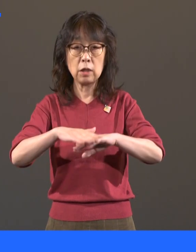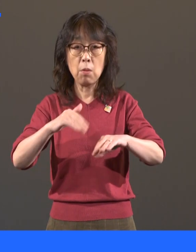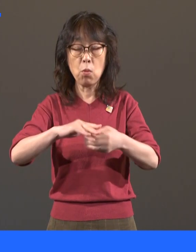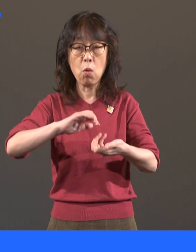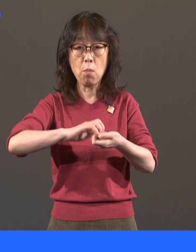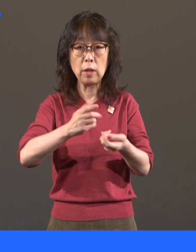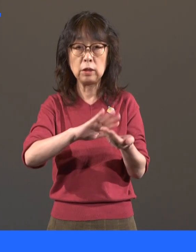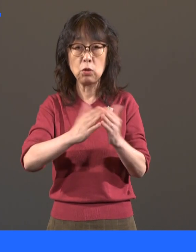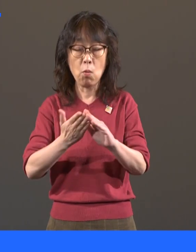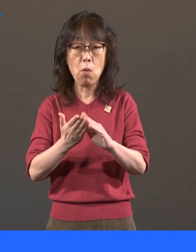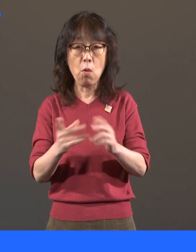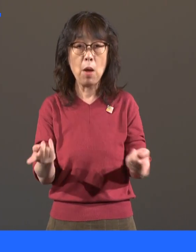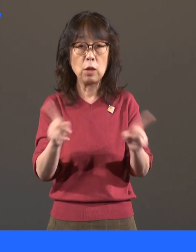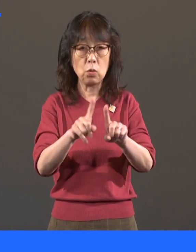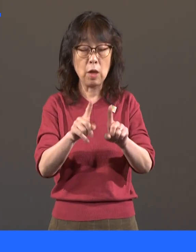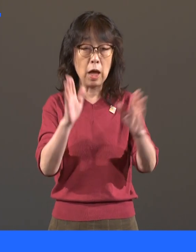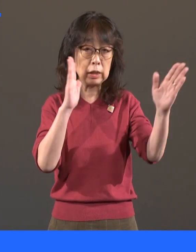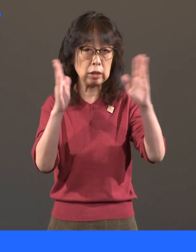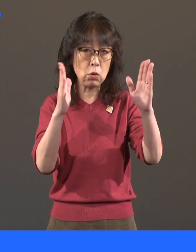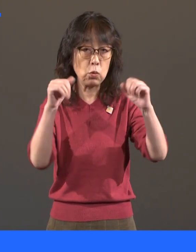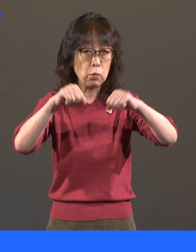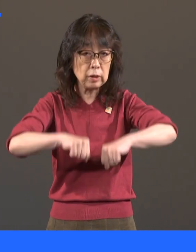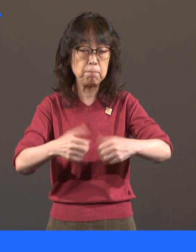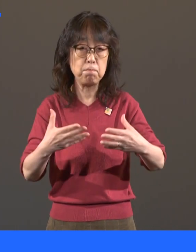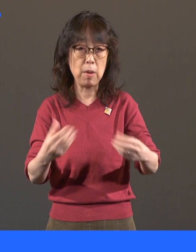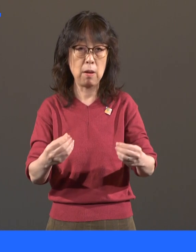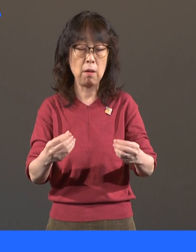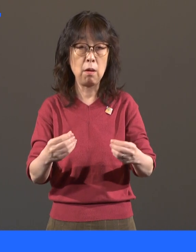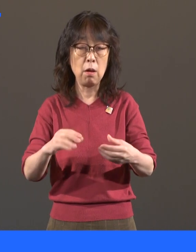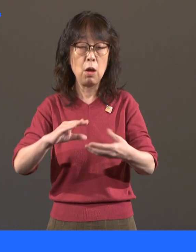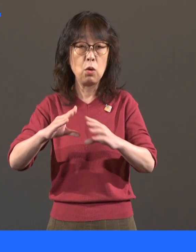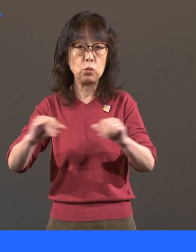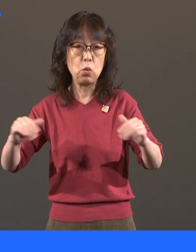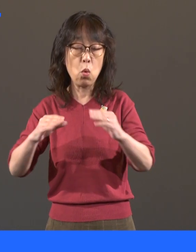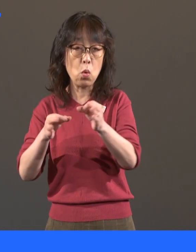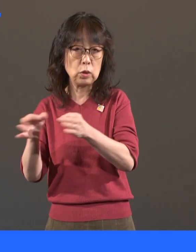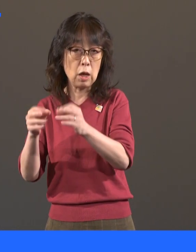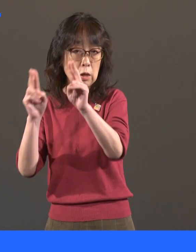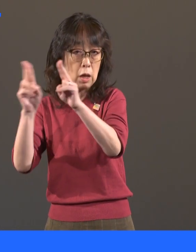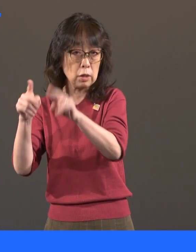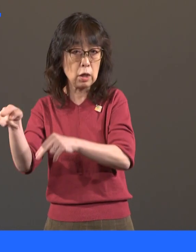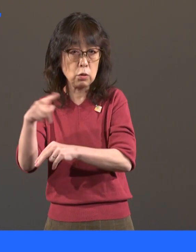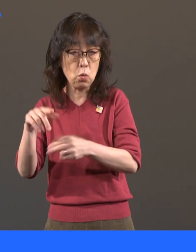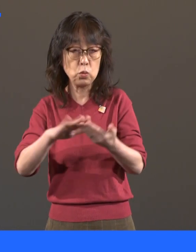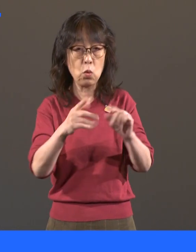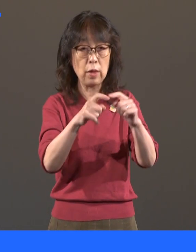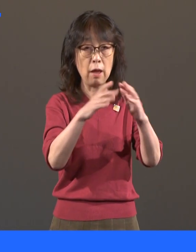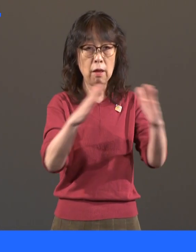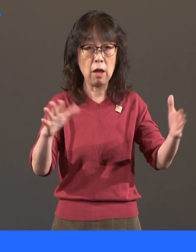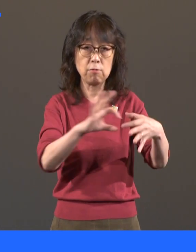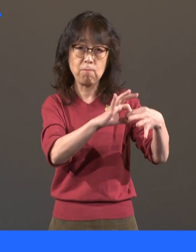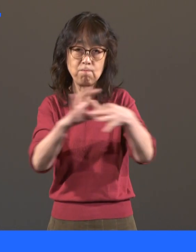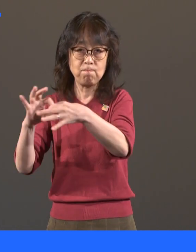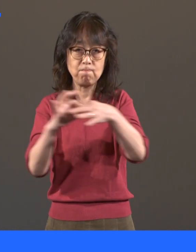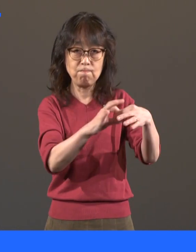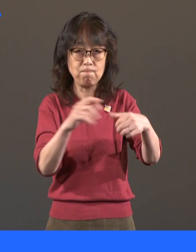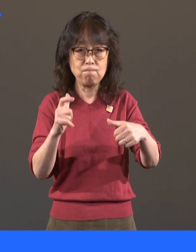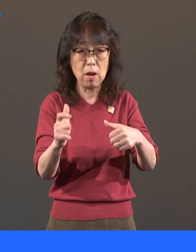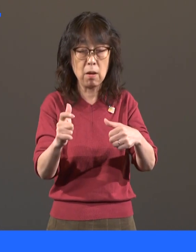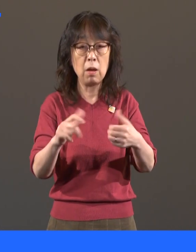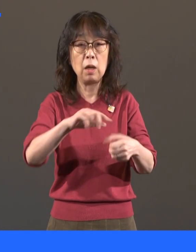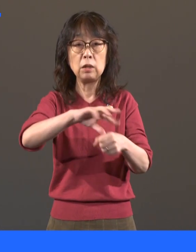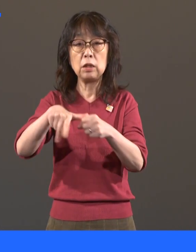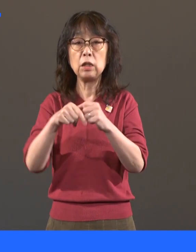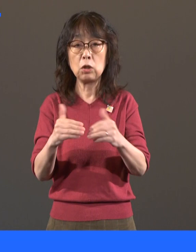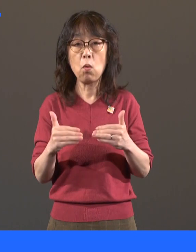企業として認定をするものでありまして不動産事業者と町内会との連携をより一層深め地域の